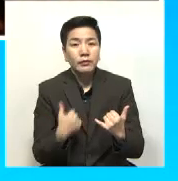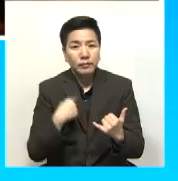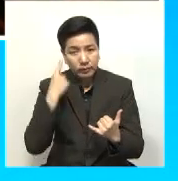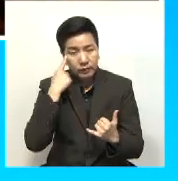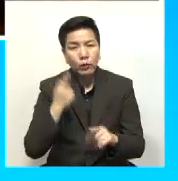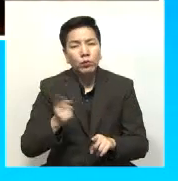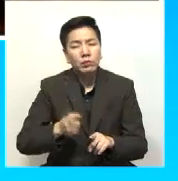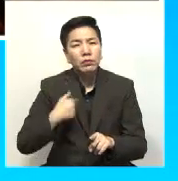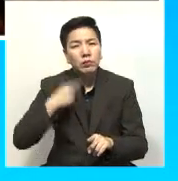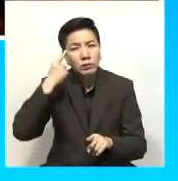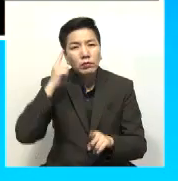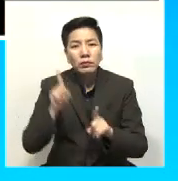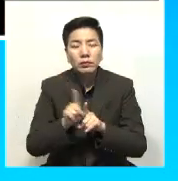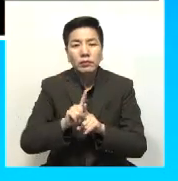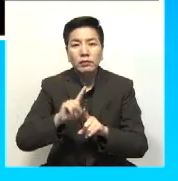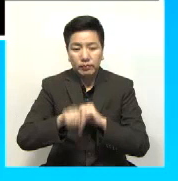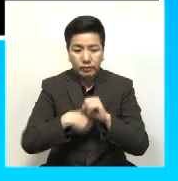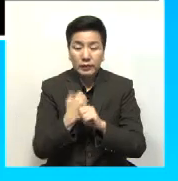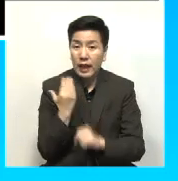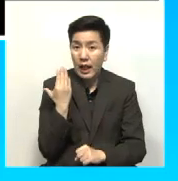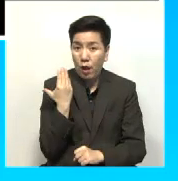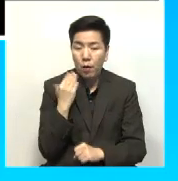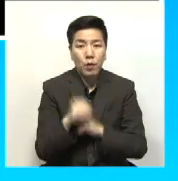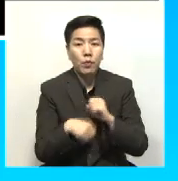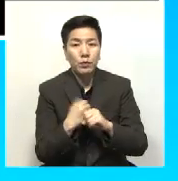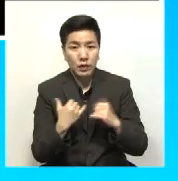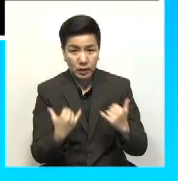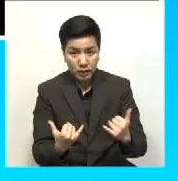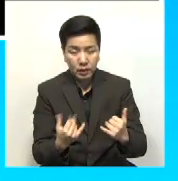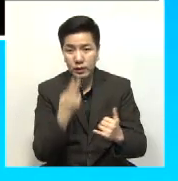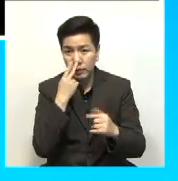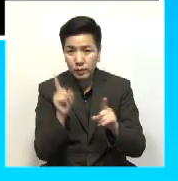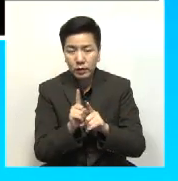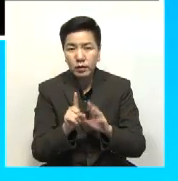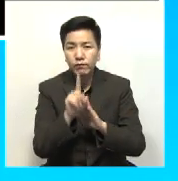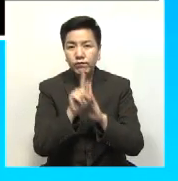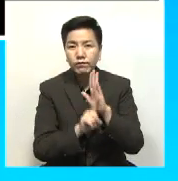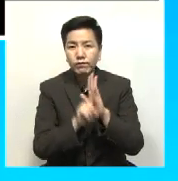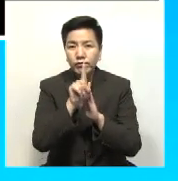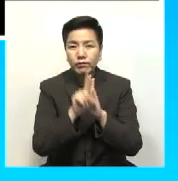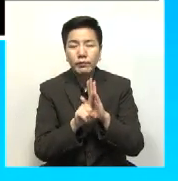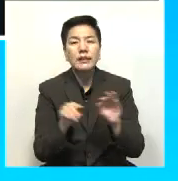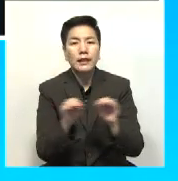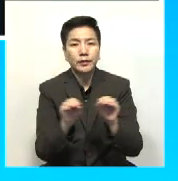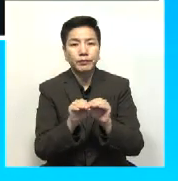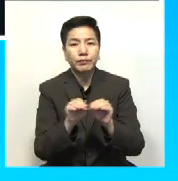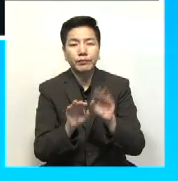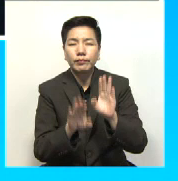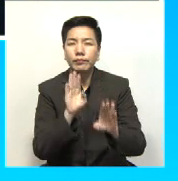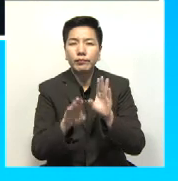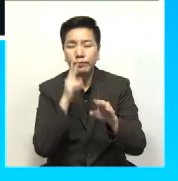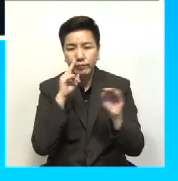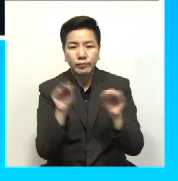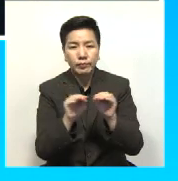ายังคงอนุมานว่าในช่วงปีที่ผ่านมากับปีนี้ยังมีลักษณะของอุณหภูมิใกล้เคียงกันกับค่าเฉ